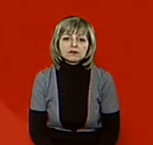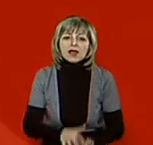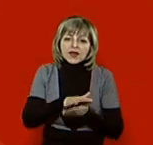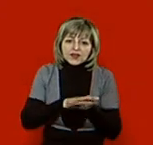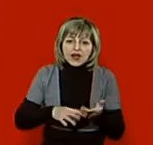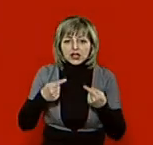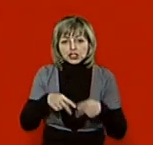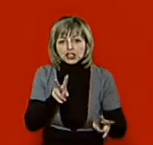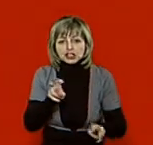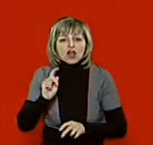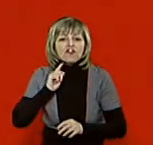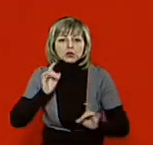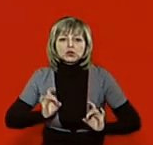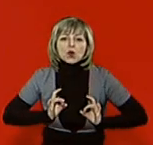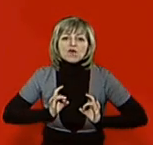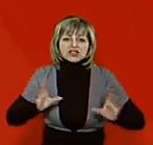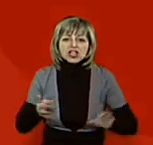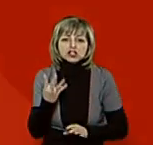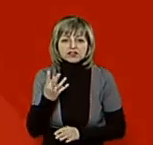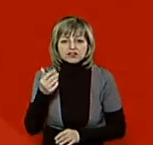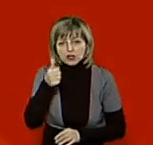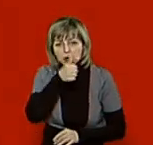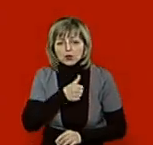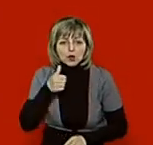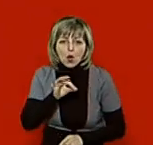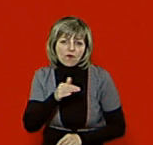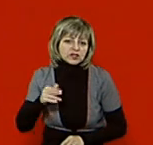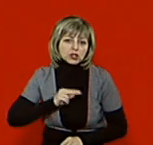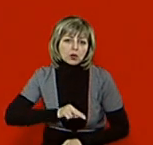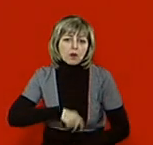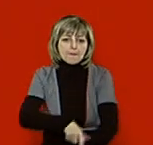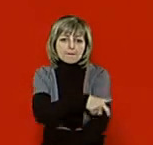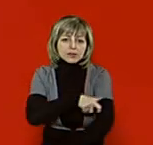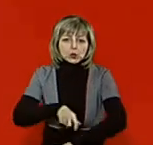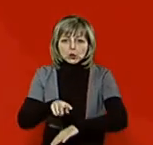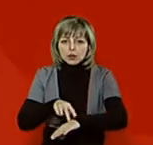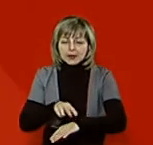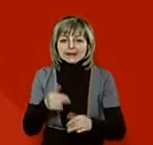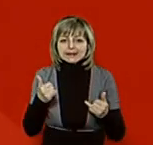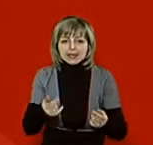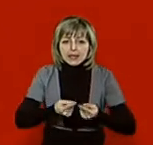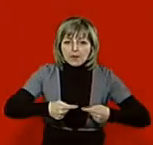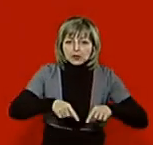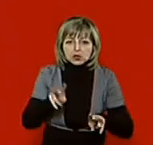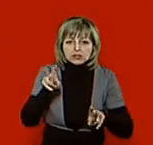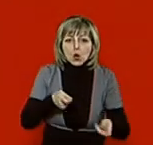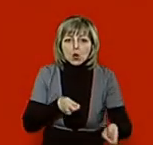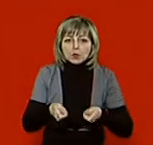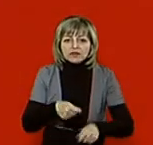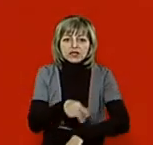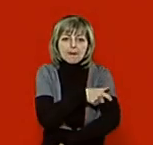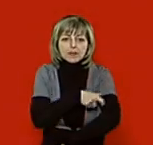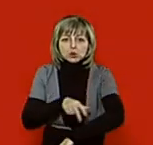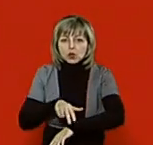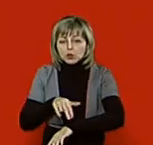Далі до інших тем. У Луцьку відзначили четверту річницю офіційної роботи патрульної поліції. Нині підрозділ називається «Управлінням